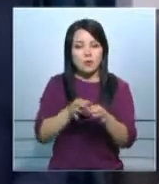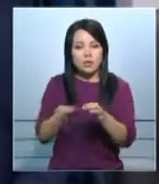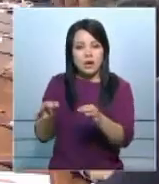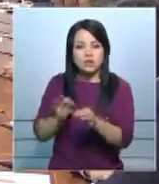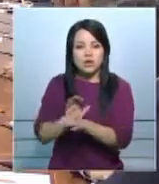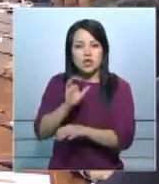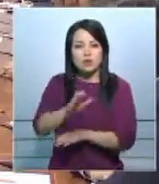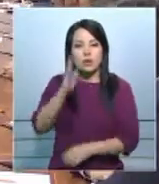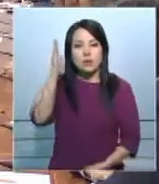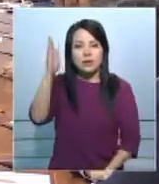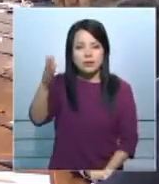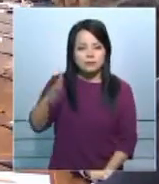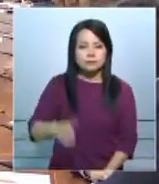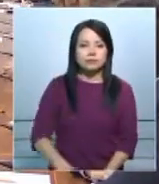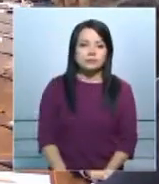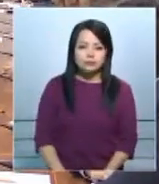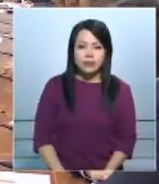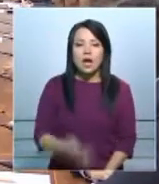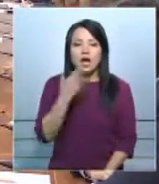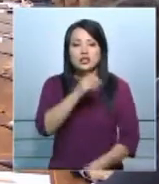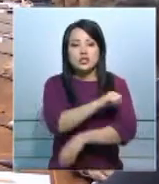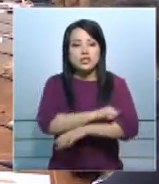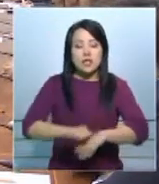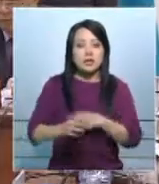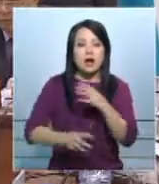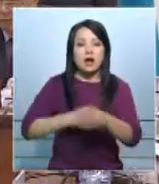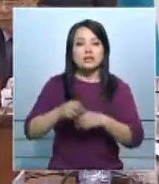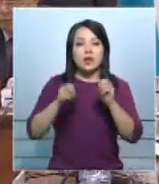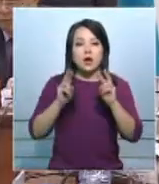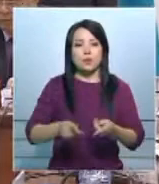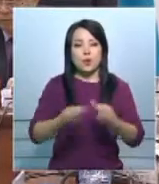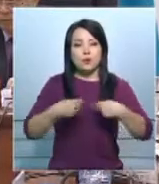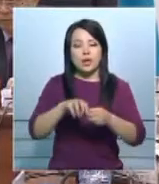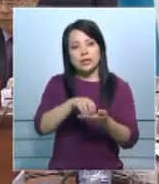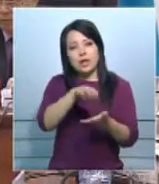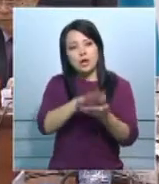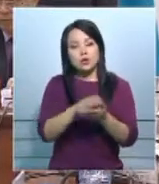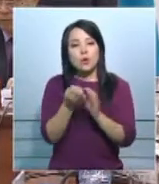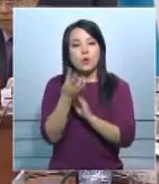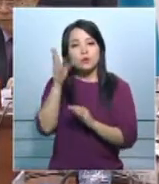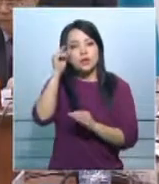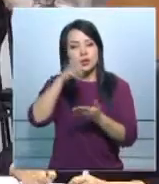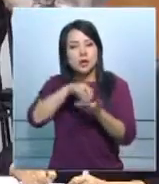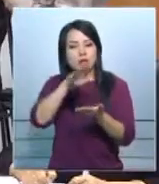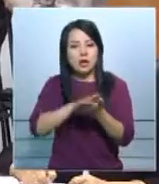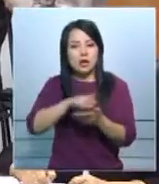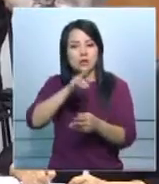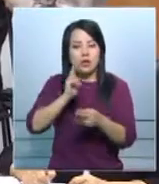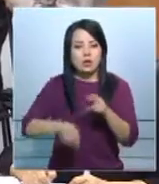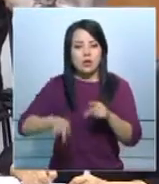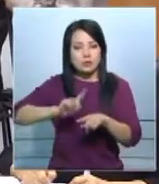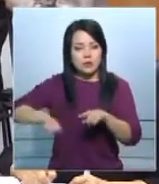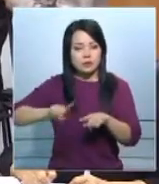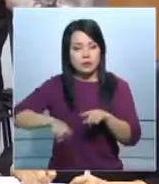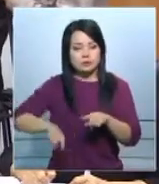болады. Айта кетейік, шетелдік және халықаралық ұйымдарды тіркеу мерзімі 14 наурызда